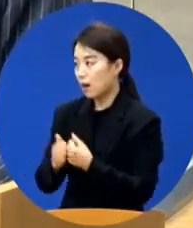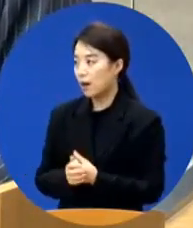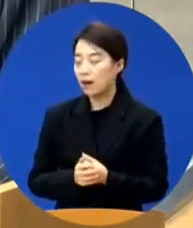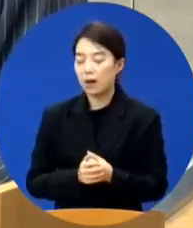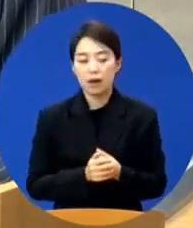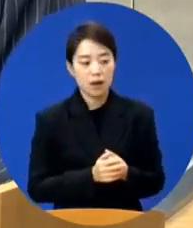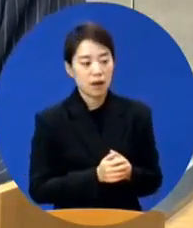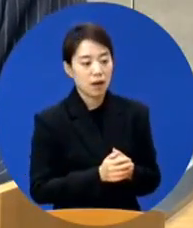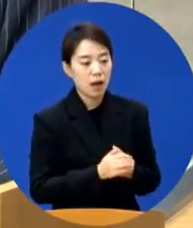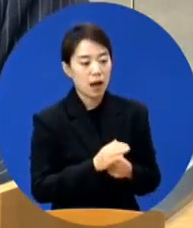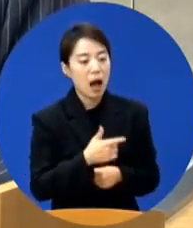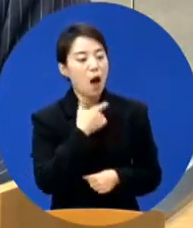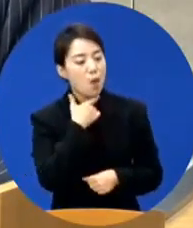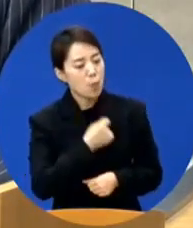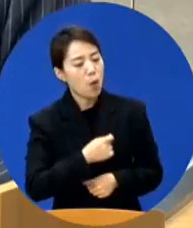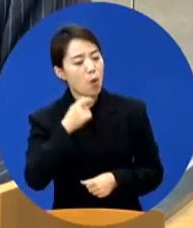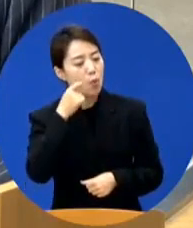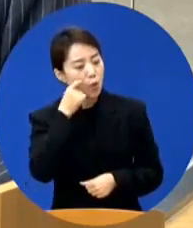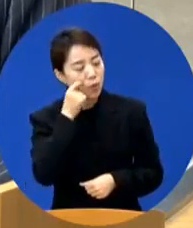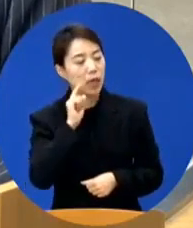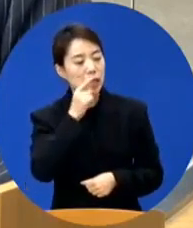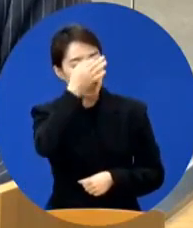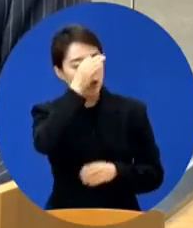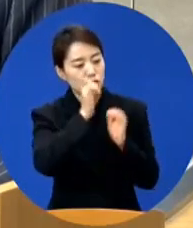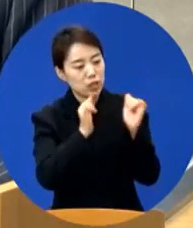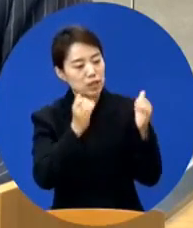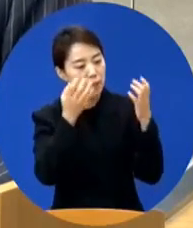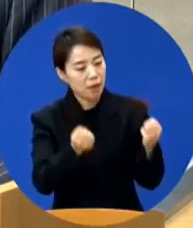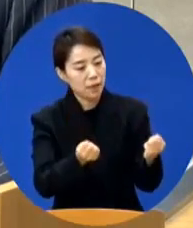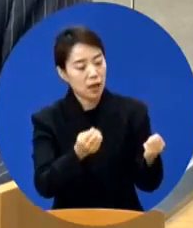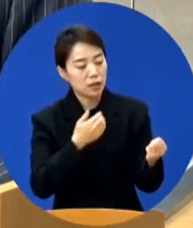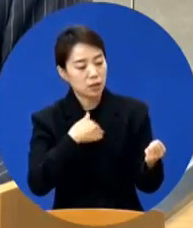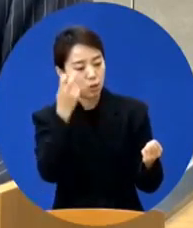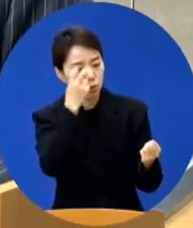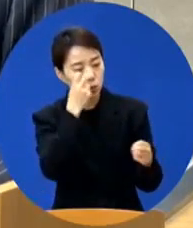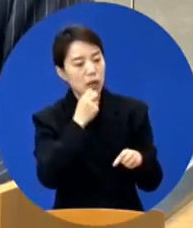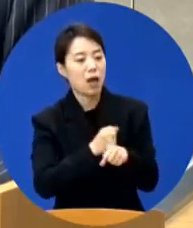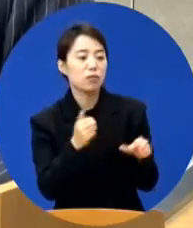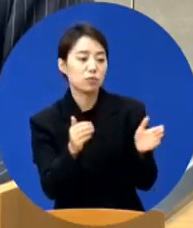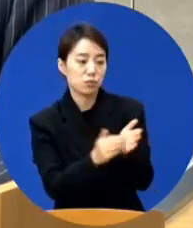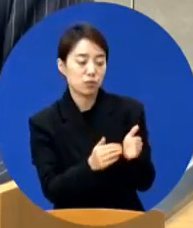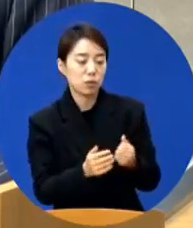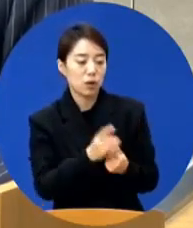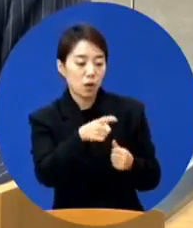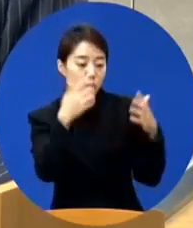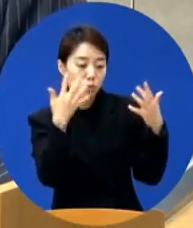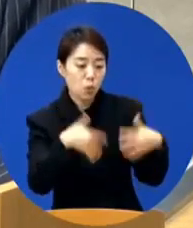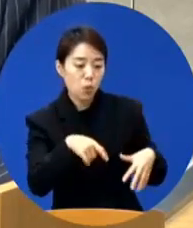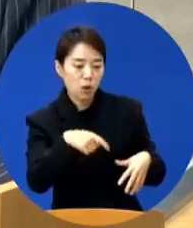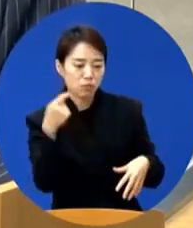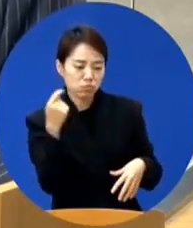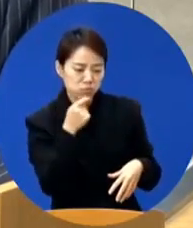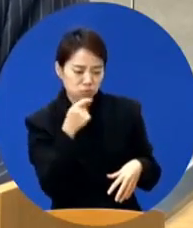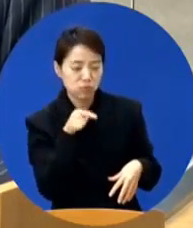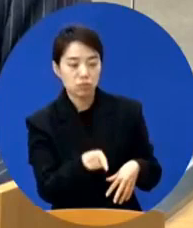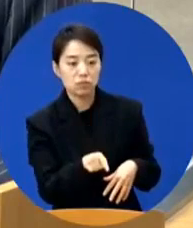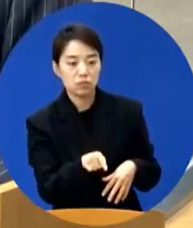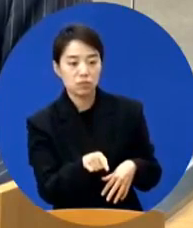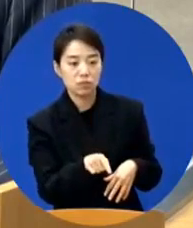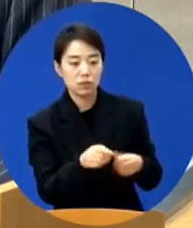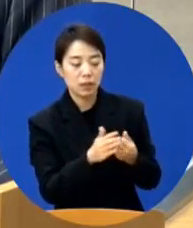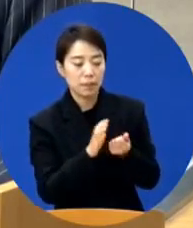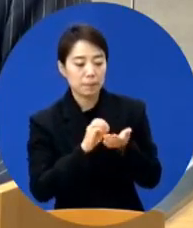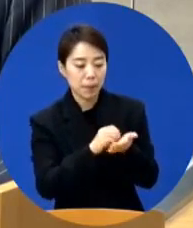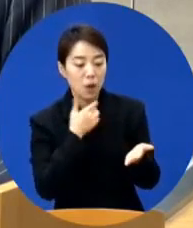하고 싶어도 못하는 예술인들이 많습니다. 저도 다 조사했어요. 그 조건이 굉장히 까다롭기 때문에